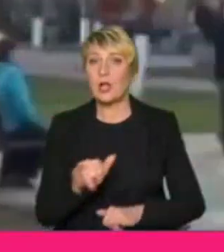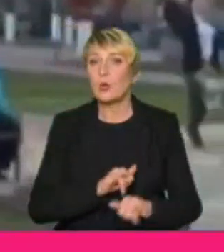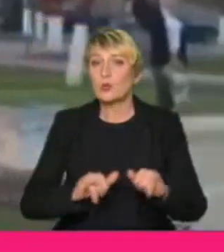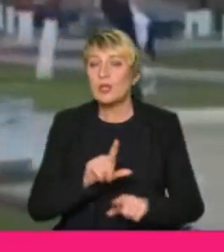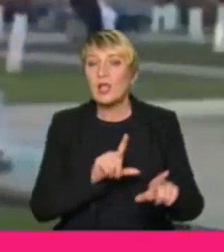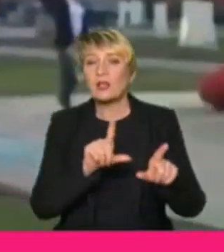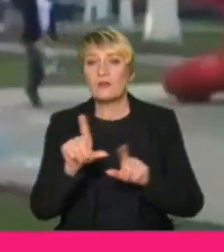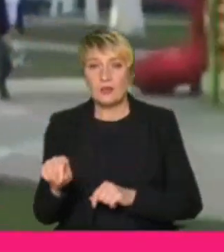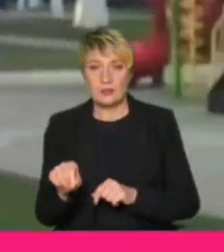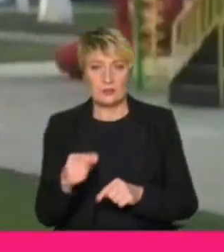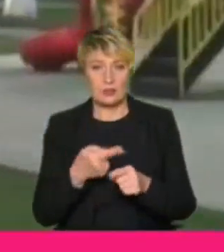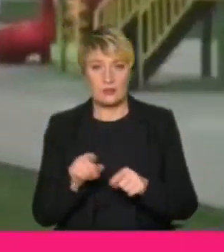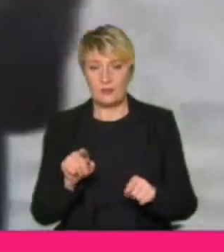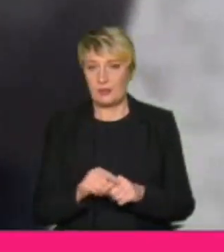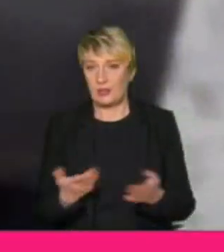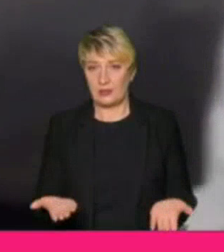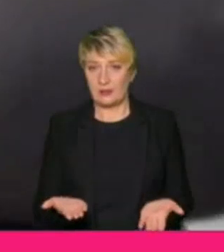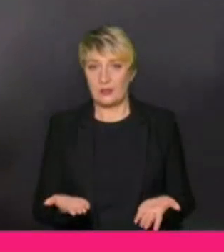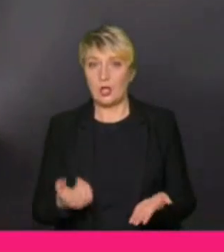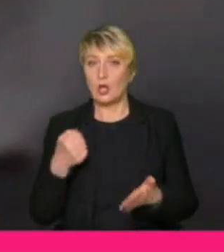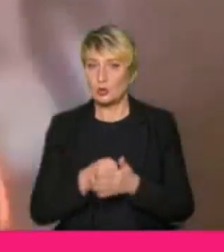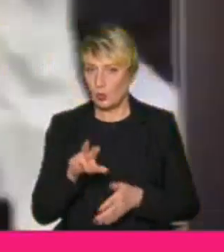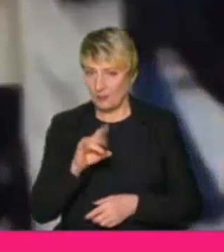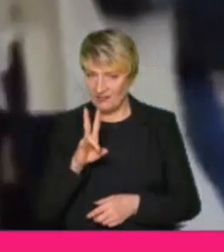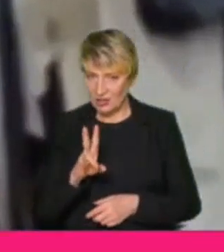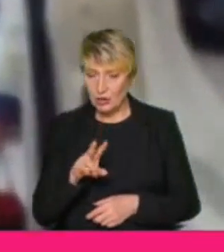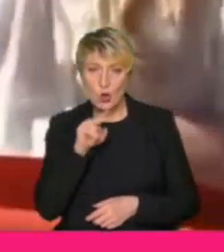рвонуть оці знедолені й обділені? До Північної Кореї?